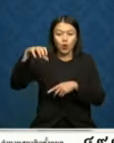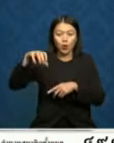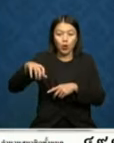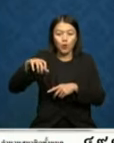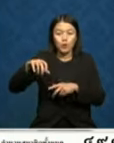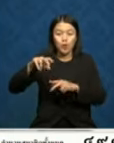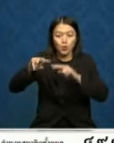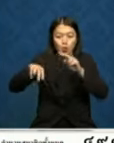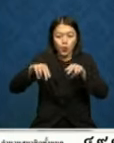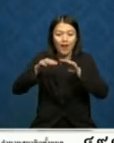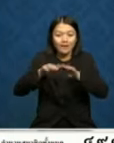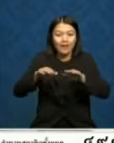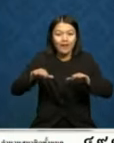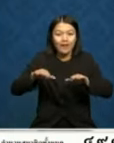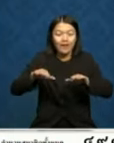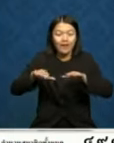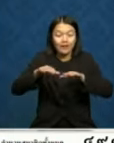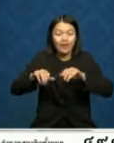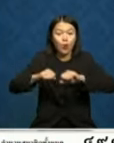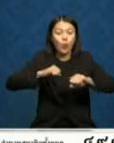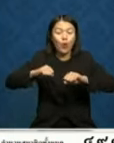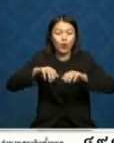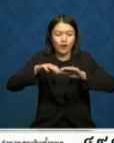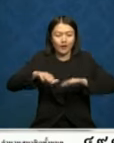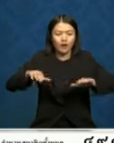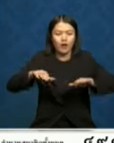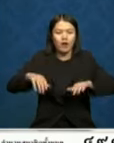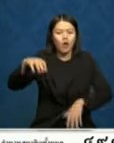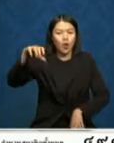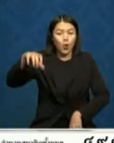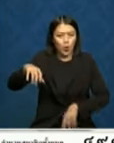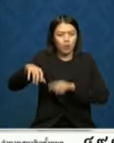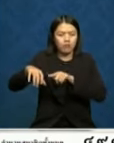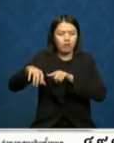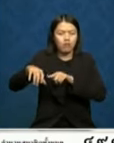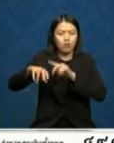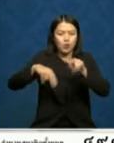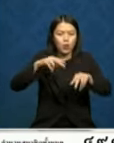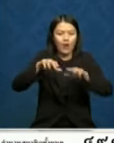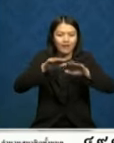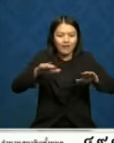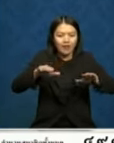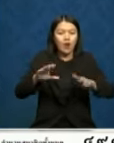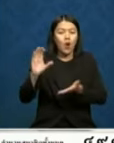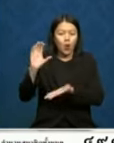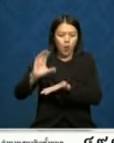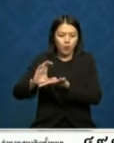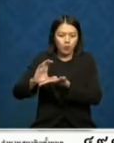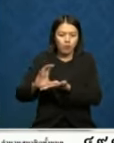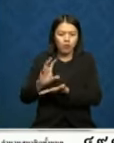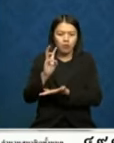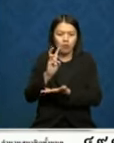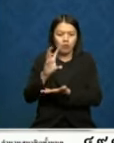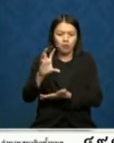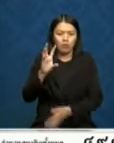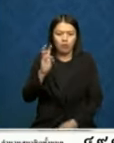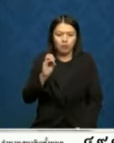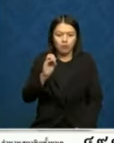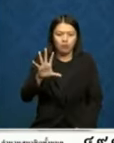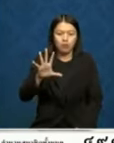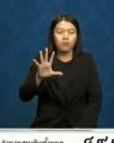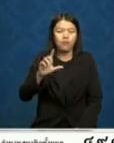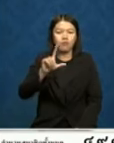ครองเด็กและเยาวชนครับท่านประธานครับกรมพินิจและคุ้มครองเด็กและเยาวชนนั้นได้รับงบประมาณทั้งสิ้น665ล้านบ